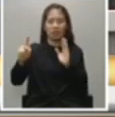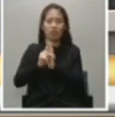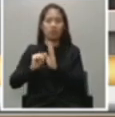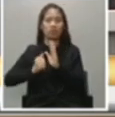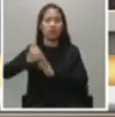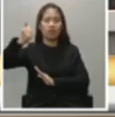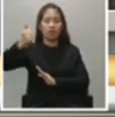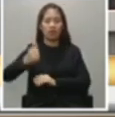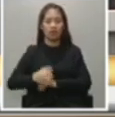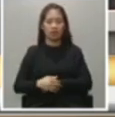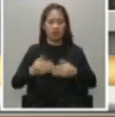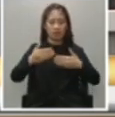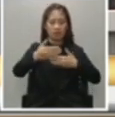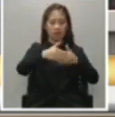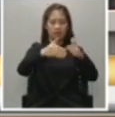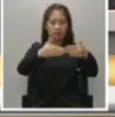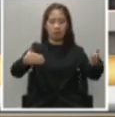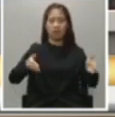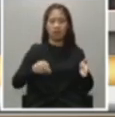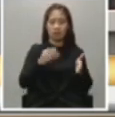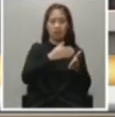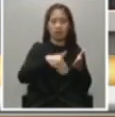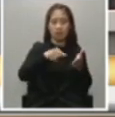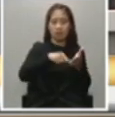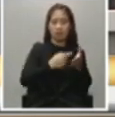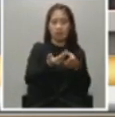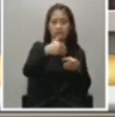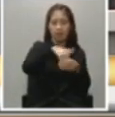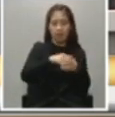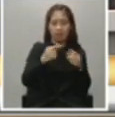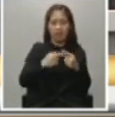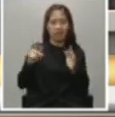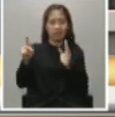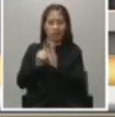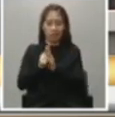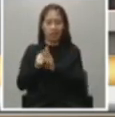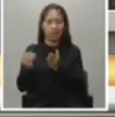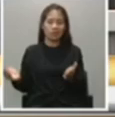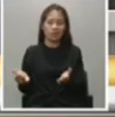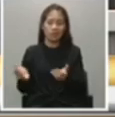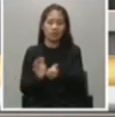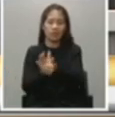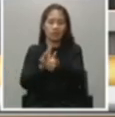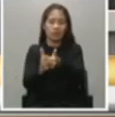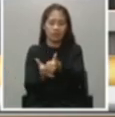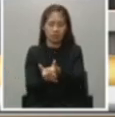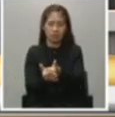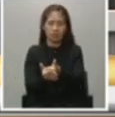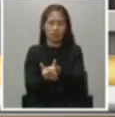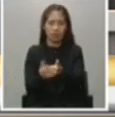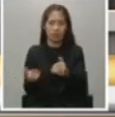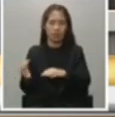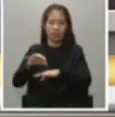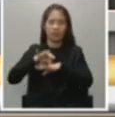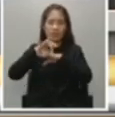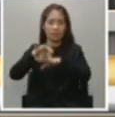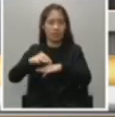แพ้ในคูหาแต่กติกาอุ้มท่านเป็นรัฐบาลและเมื่อท่านมาเป็นนายกรัฐม